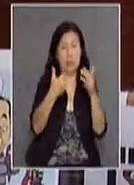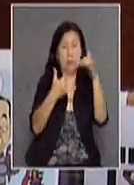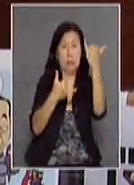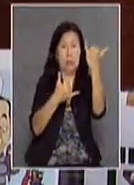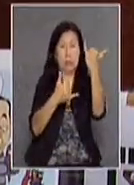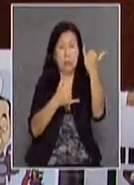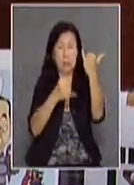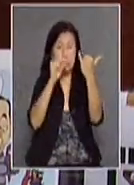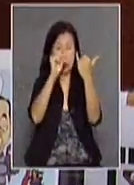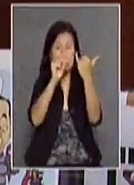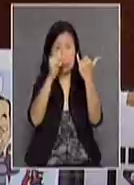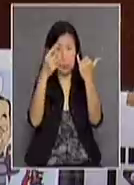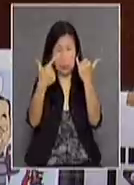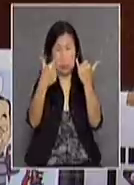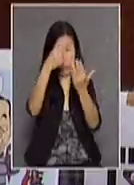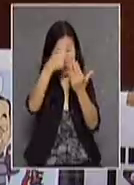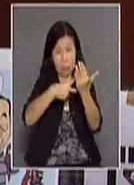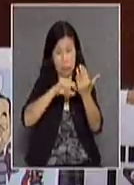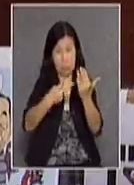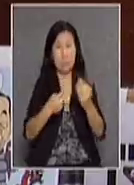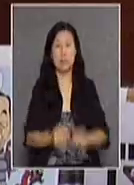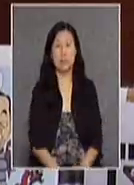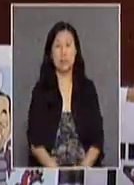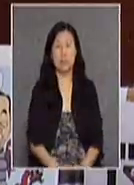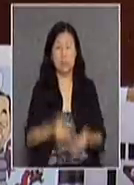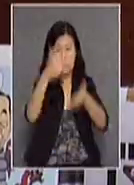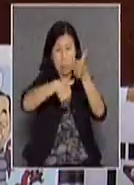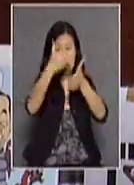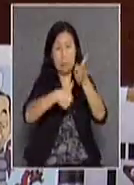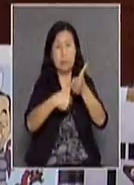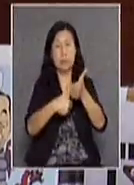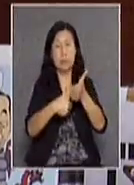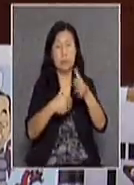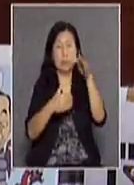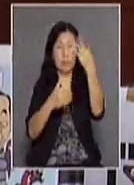的第678項修正案，削減